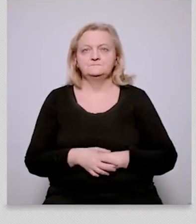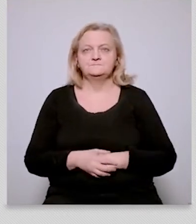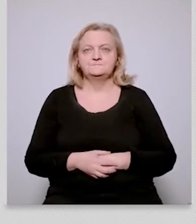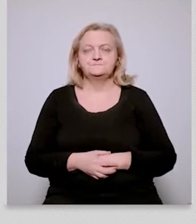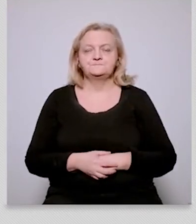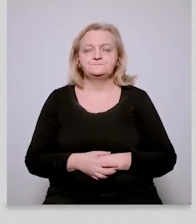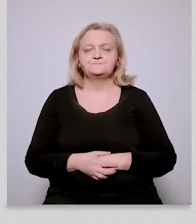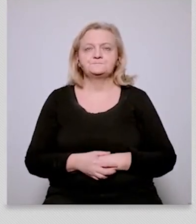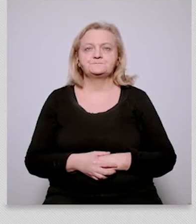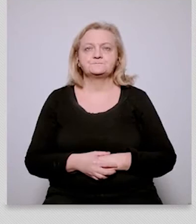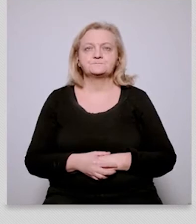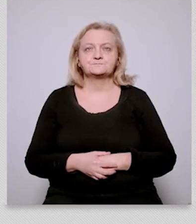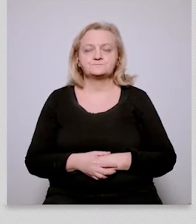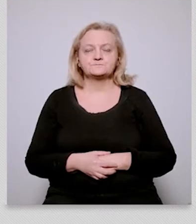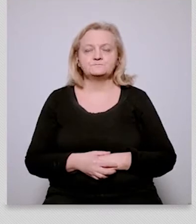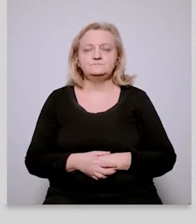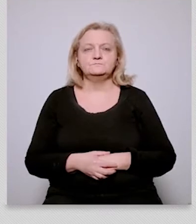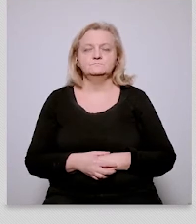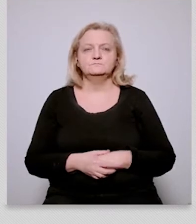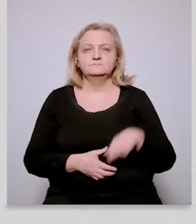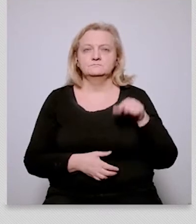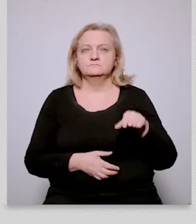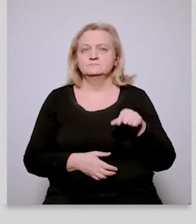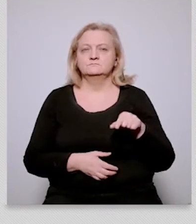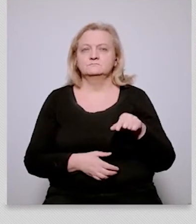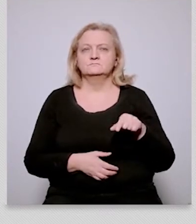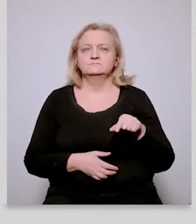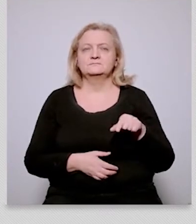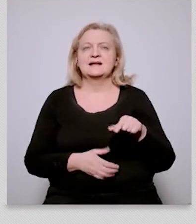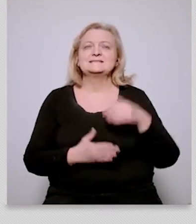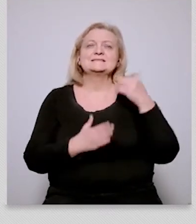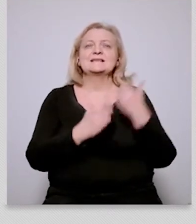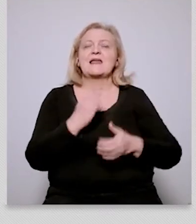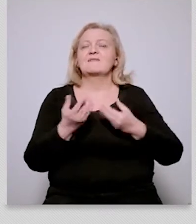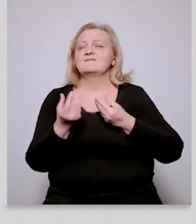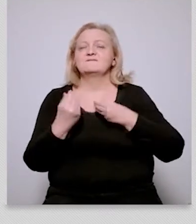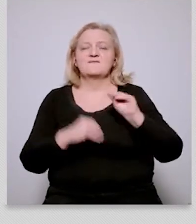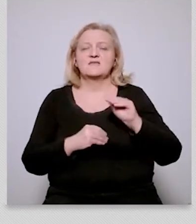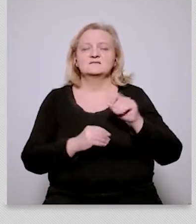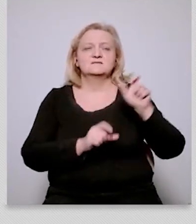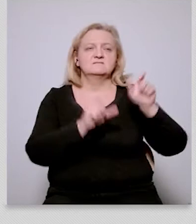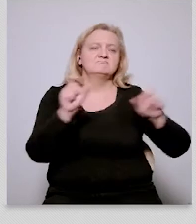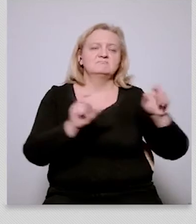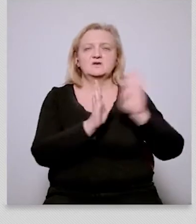będzie najwięcej kosztował szarego człowieka, którego na to nie stać.